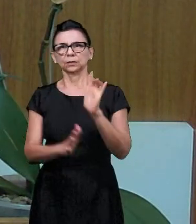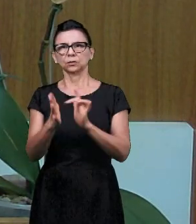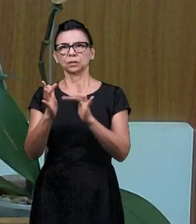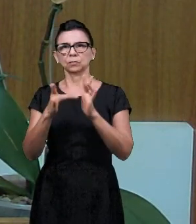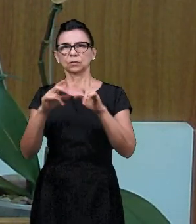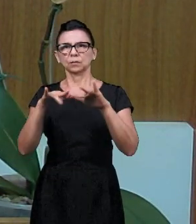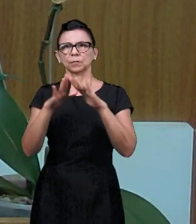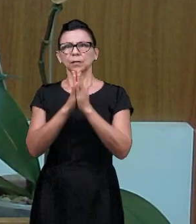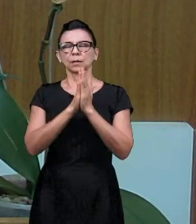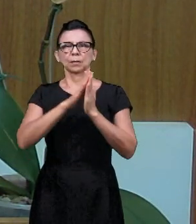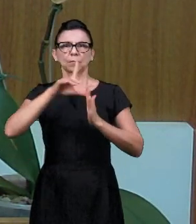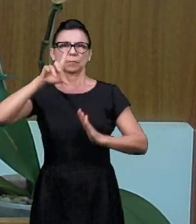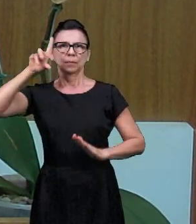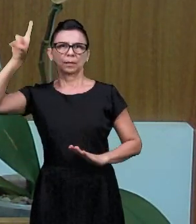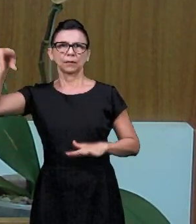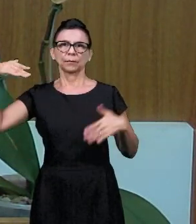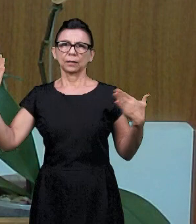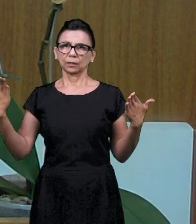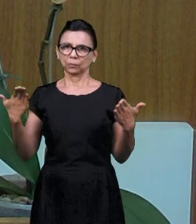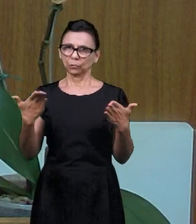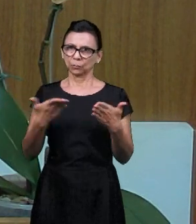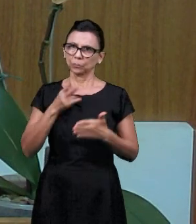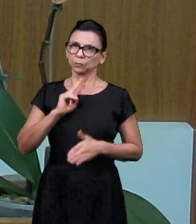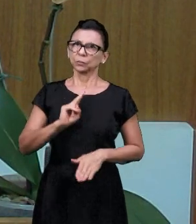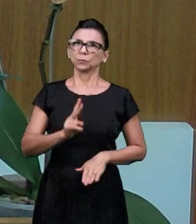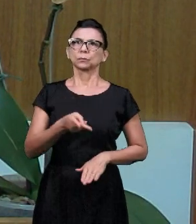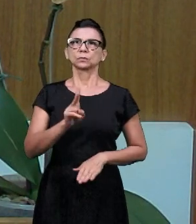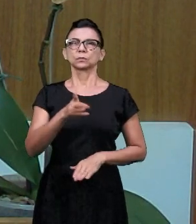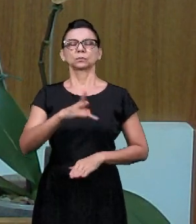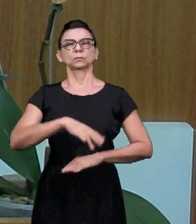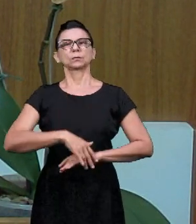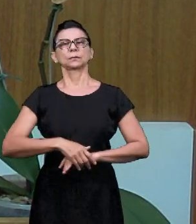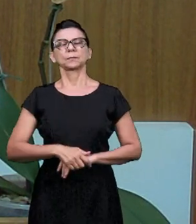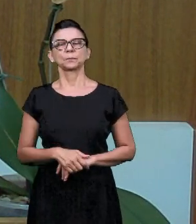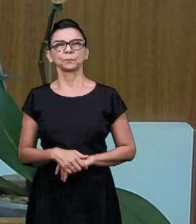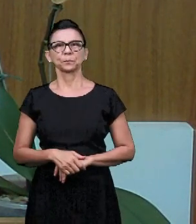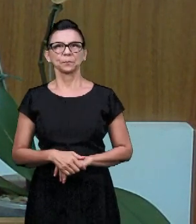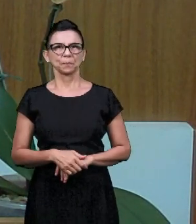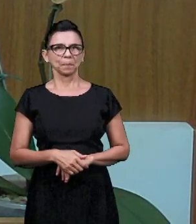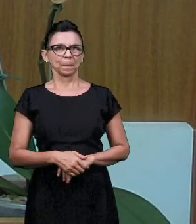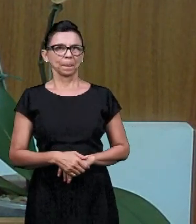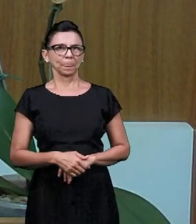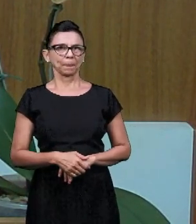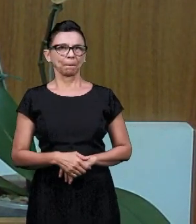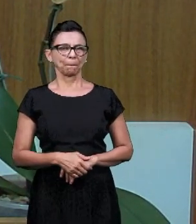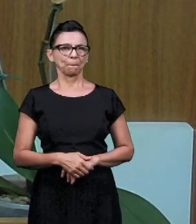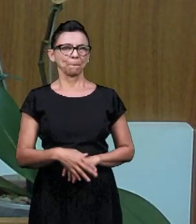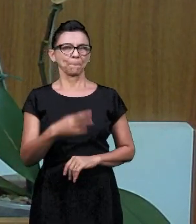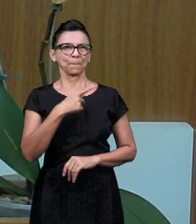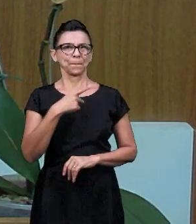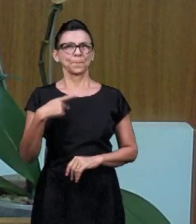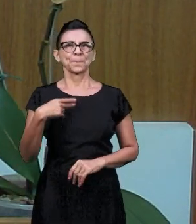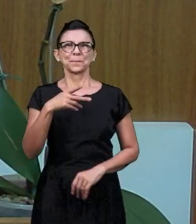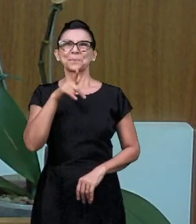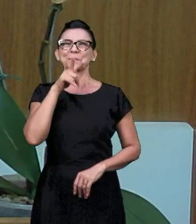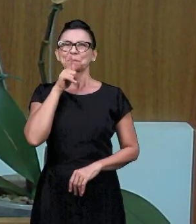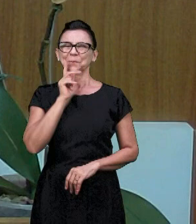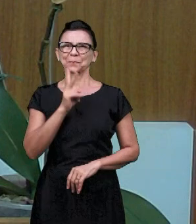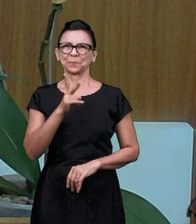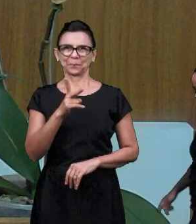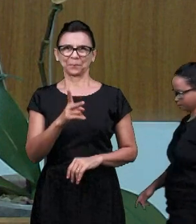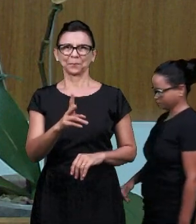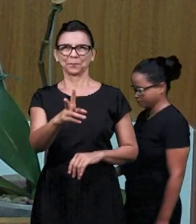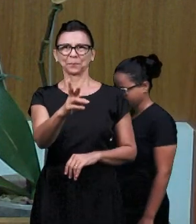avec notre bien-aimé pasteur Jusson qui va faire la continuité avec les réponses. Et